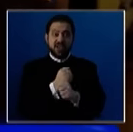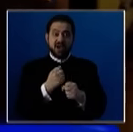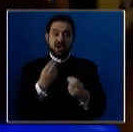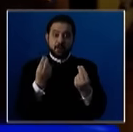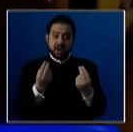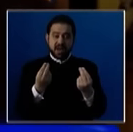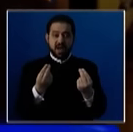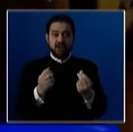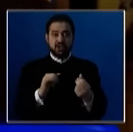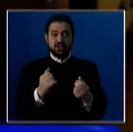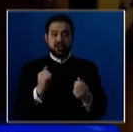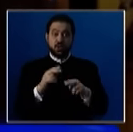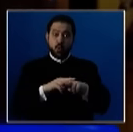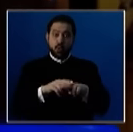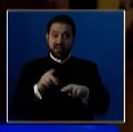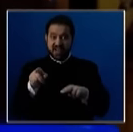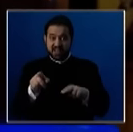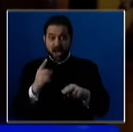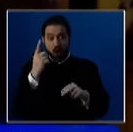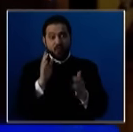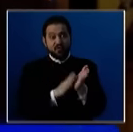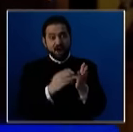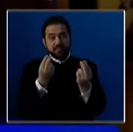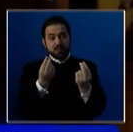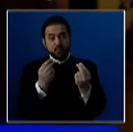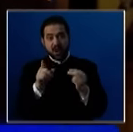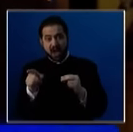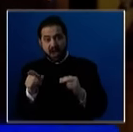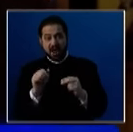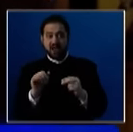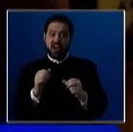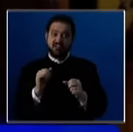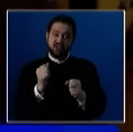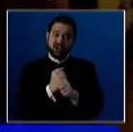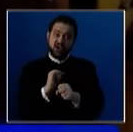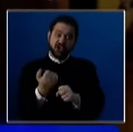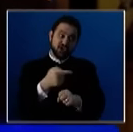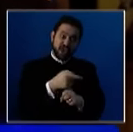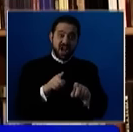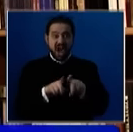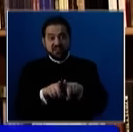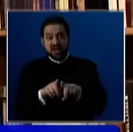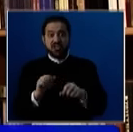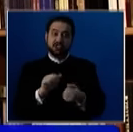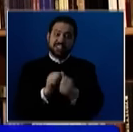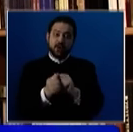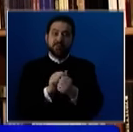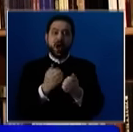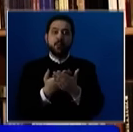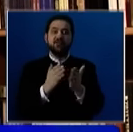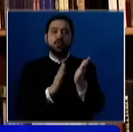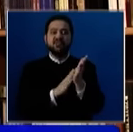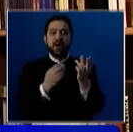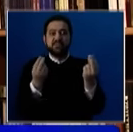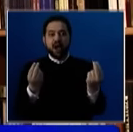să o împlinească și el. Dar asta tot din dorința de a fi mai aproape de Dumnezeu. Și fără să-l uzurpe pe